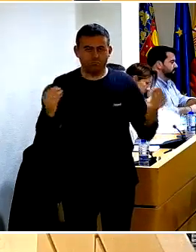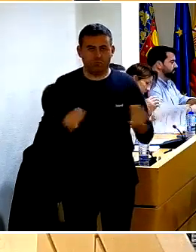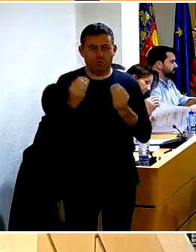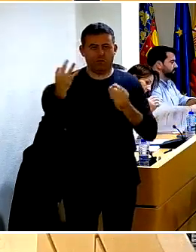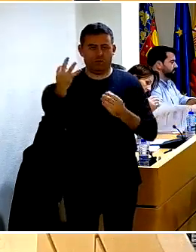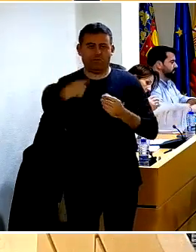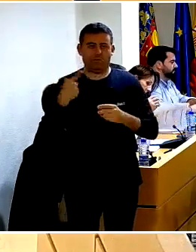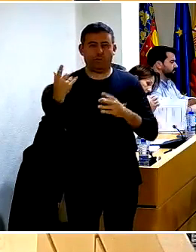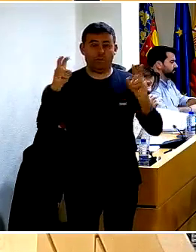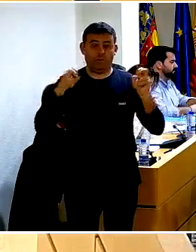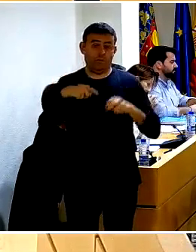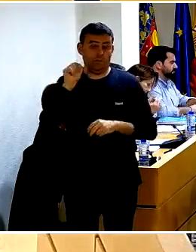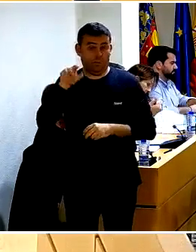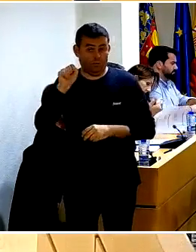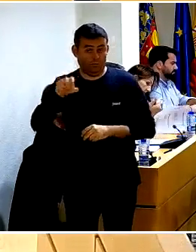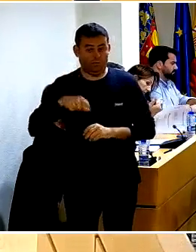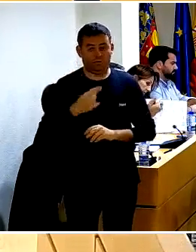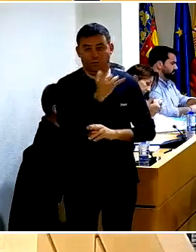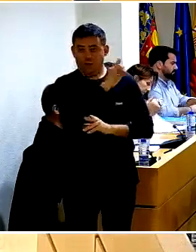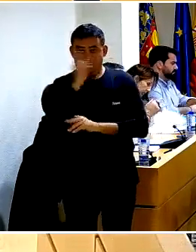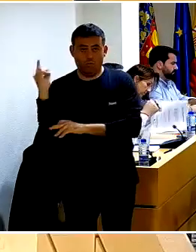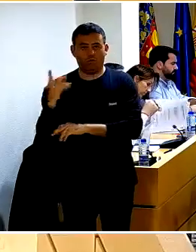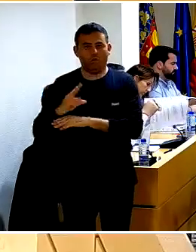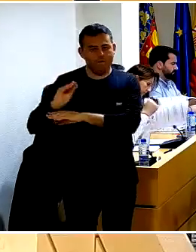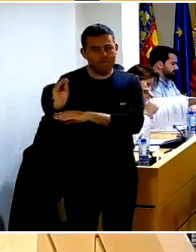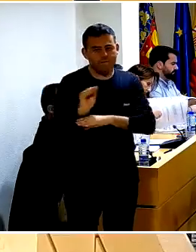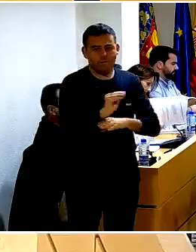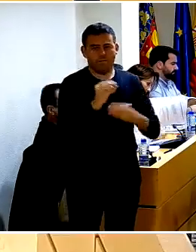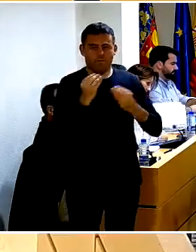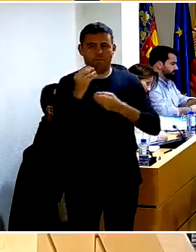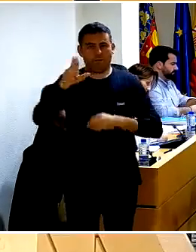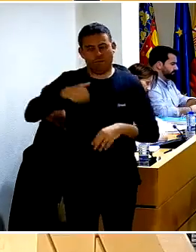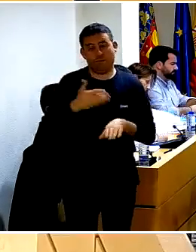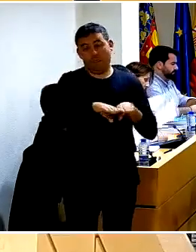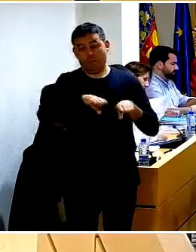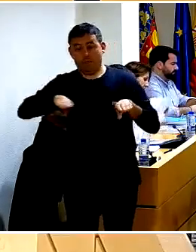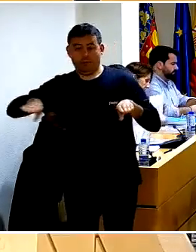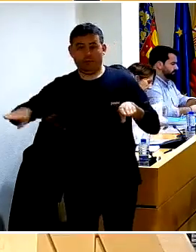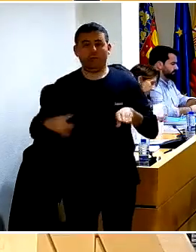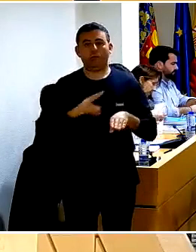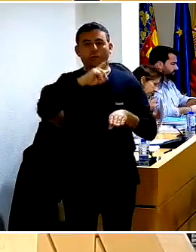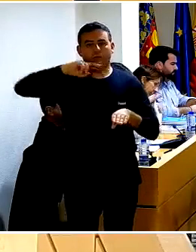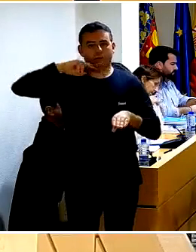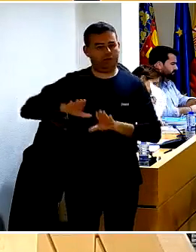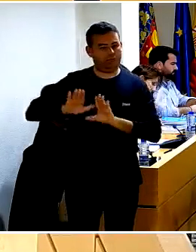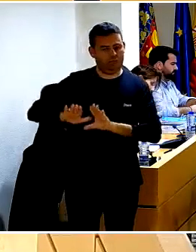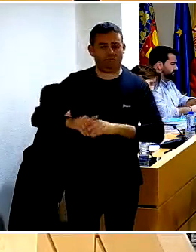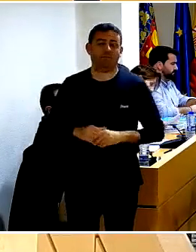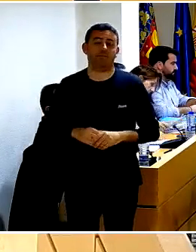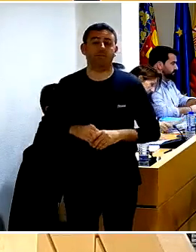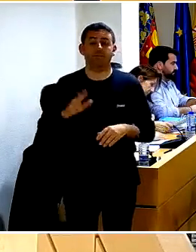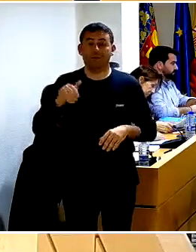de Paiporta i un augment d'espais per a l'aparcament. Per partides, destaquem el pressupost que